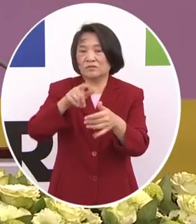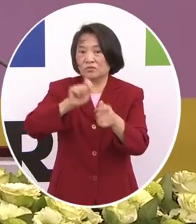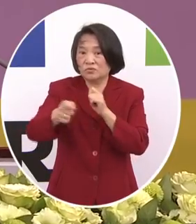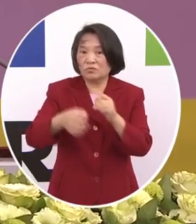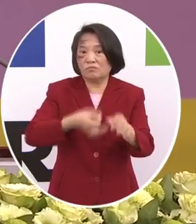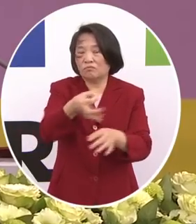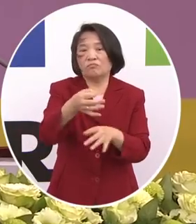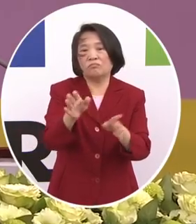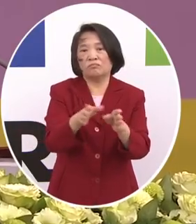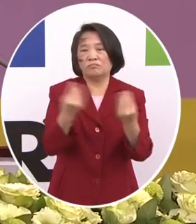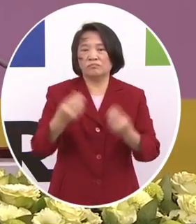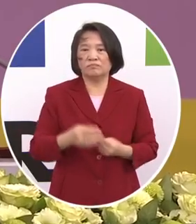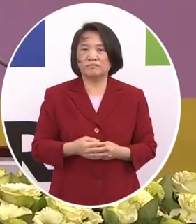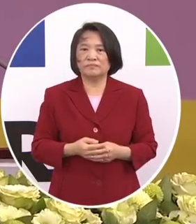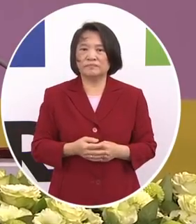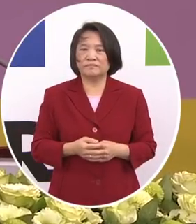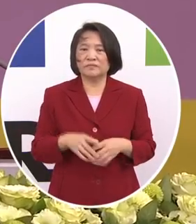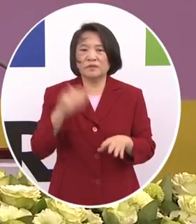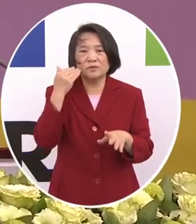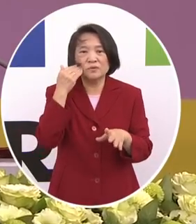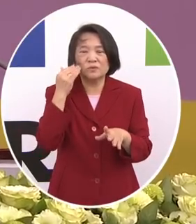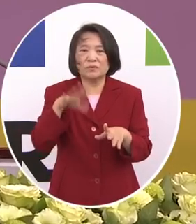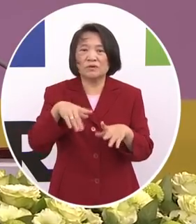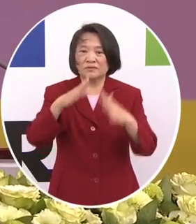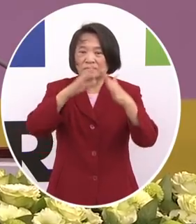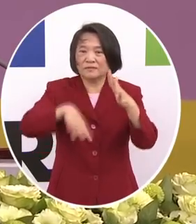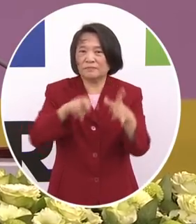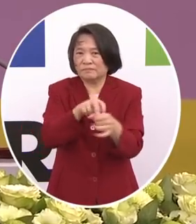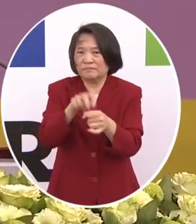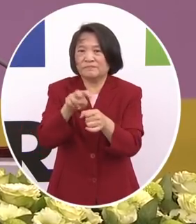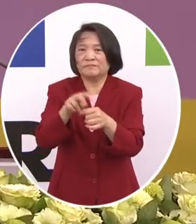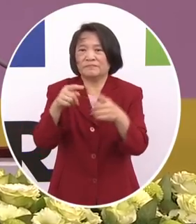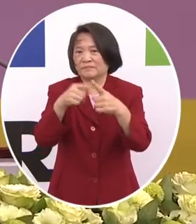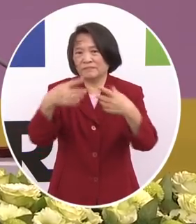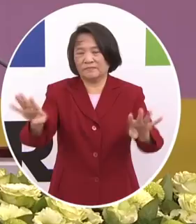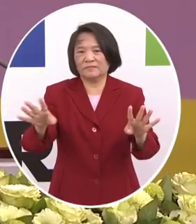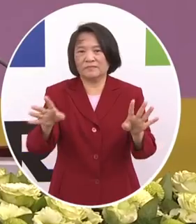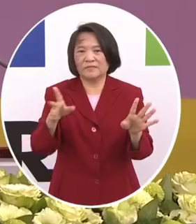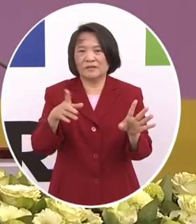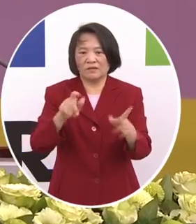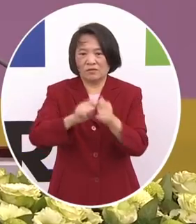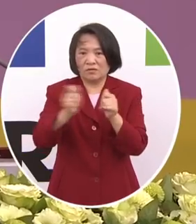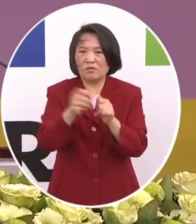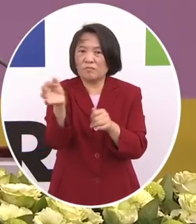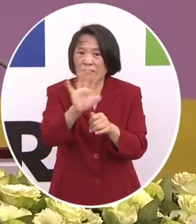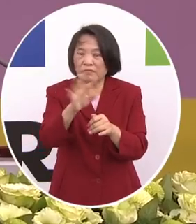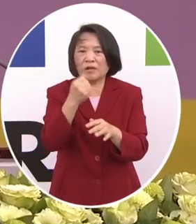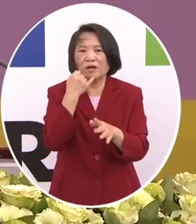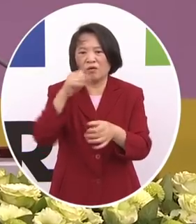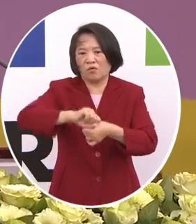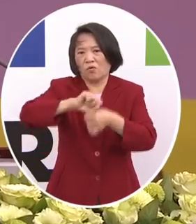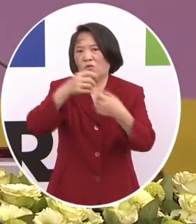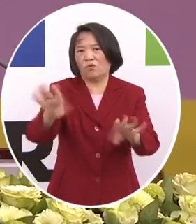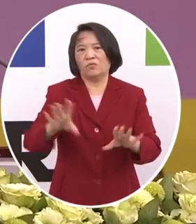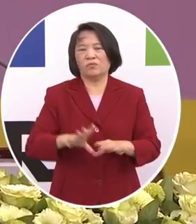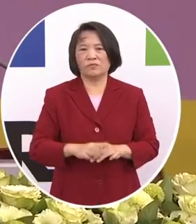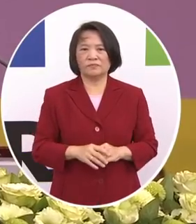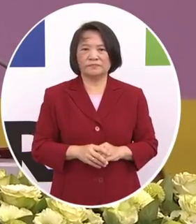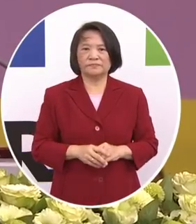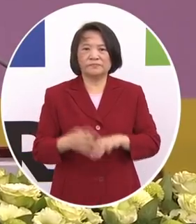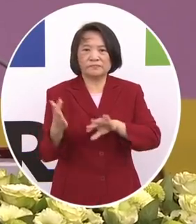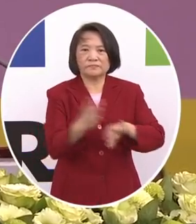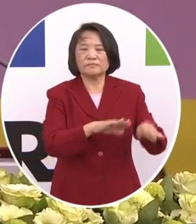龄前的儿童的家庭免税额也大大的提高。 在健全社会安全体系方